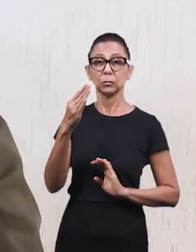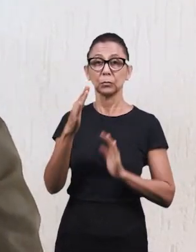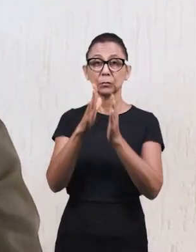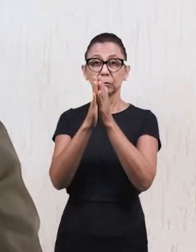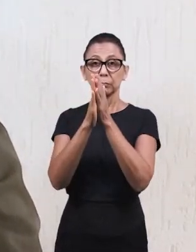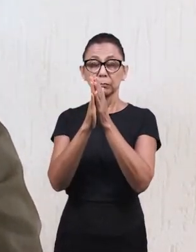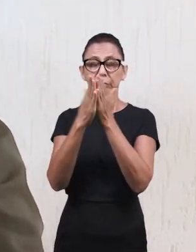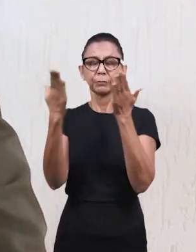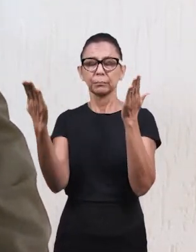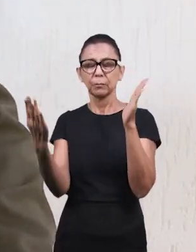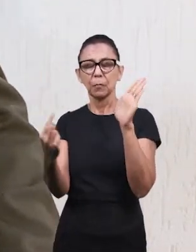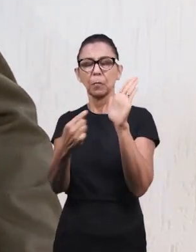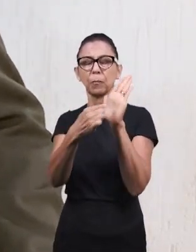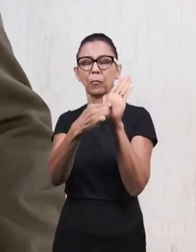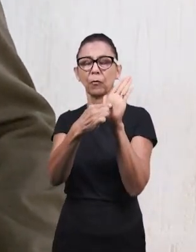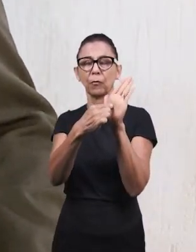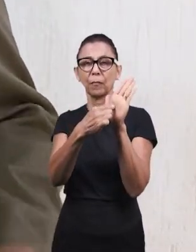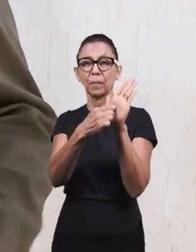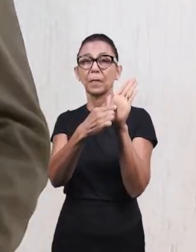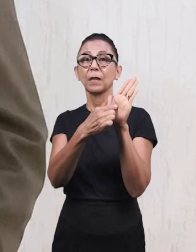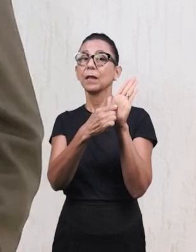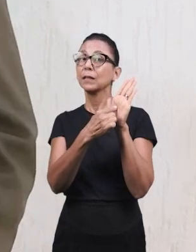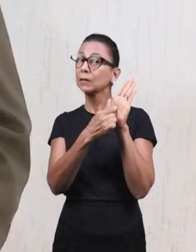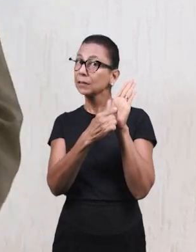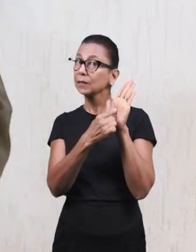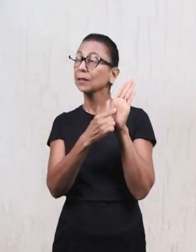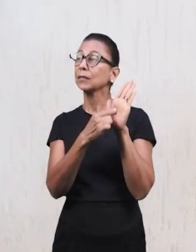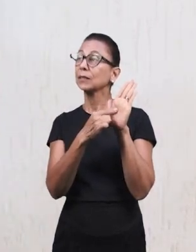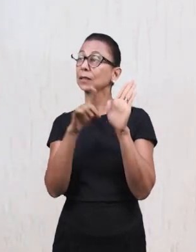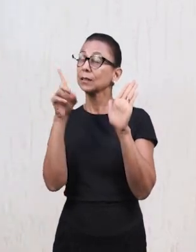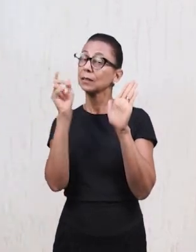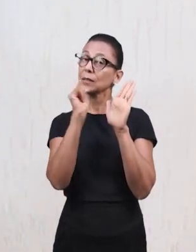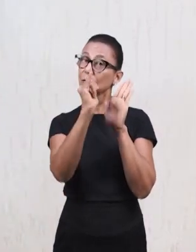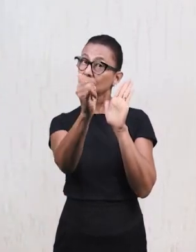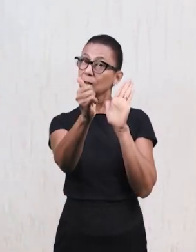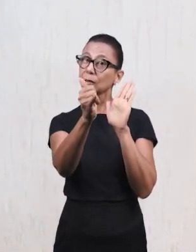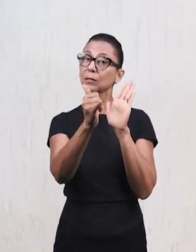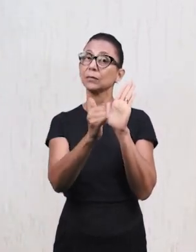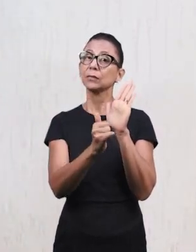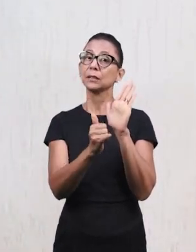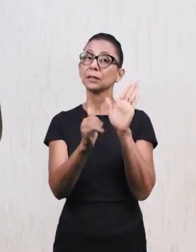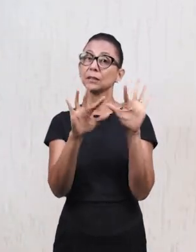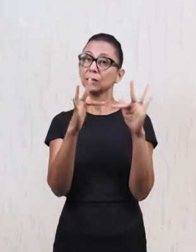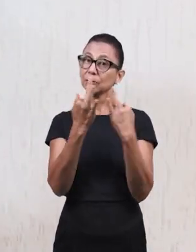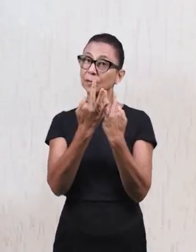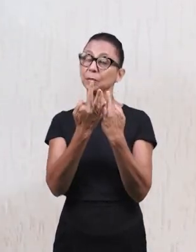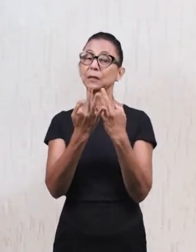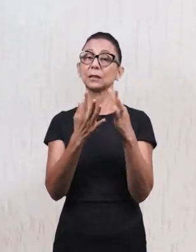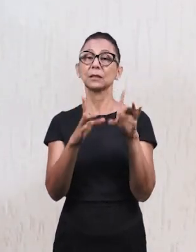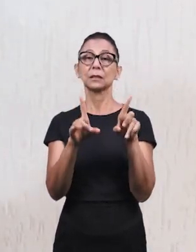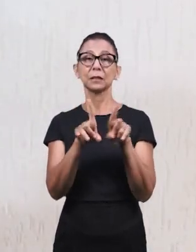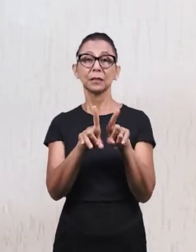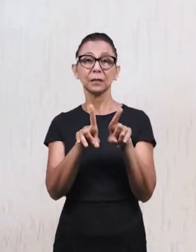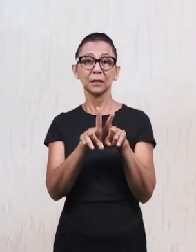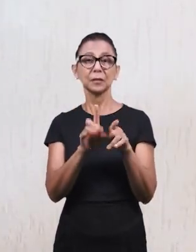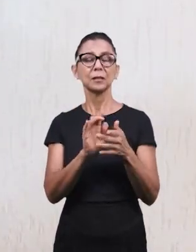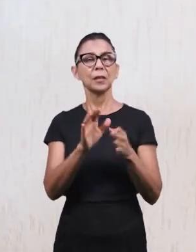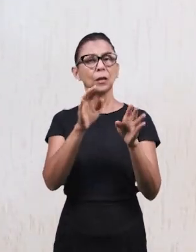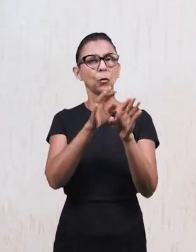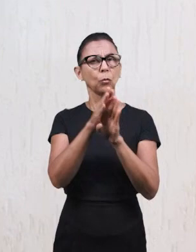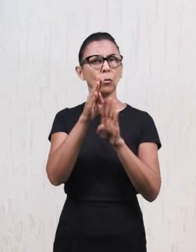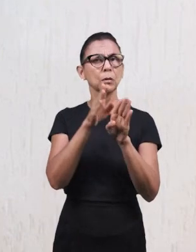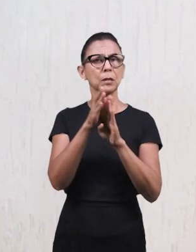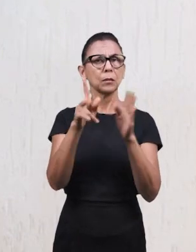кто попросили слово от Господа, это было слово Божье для вас, для вашей